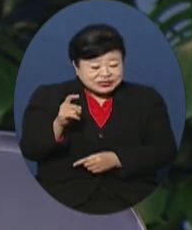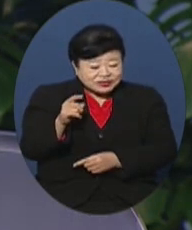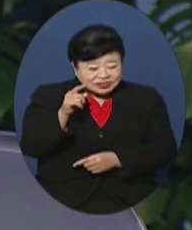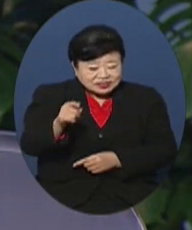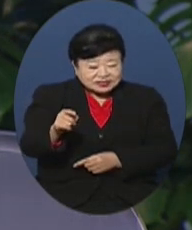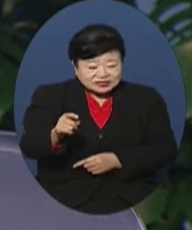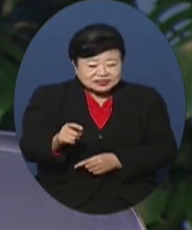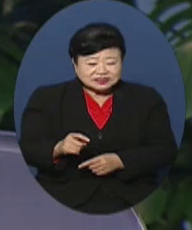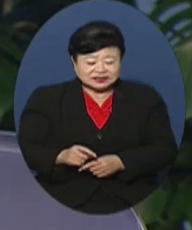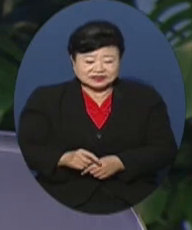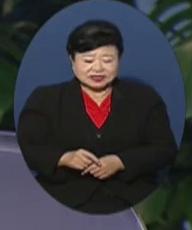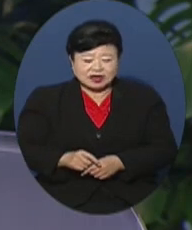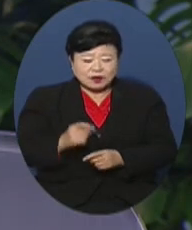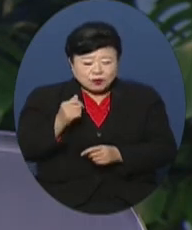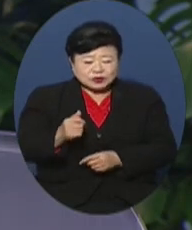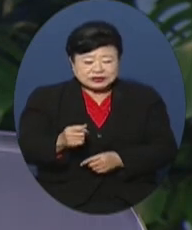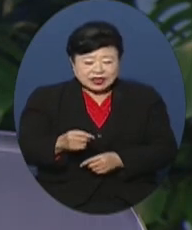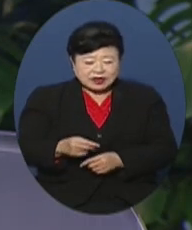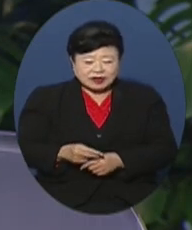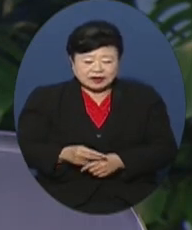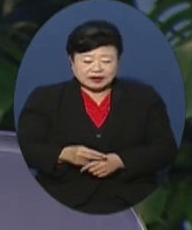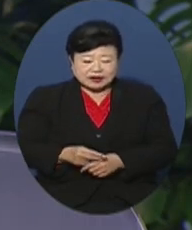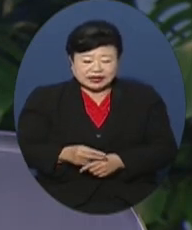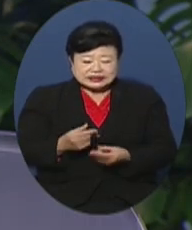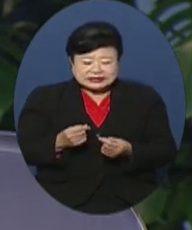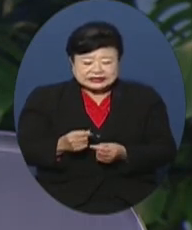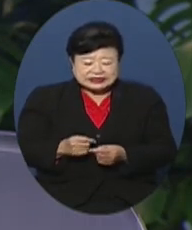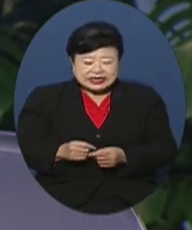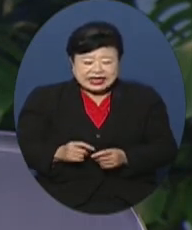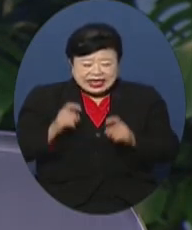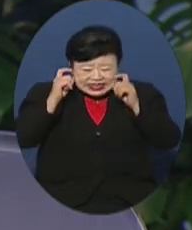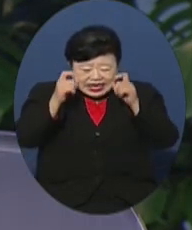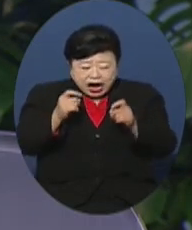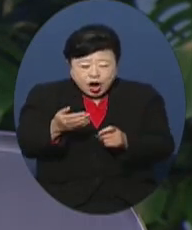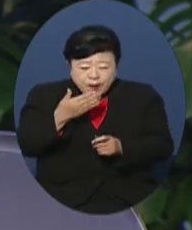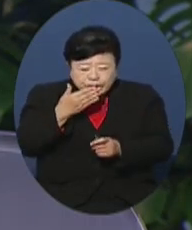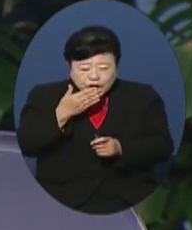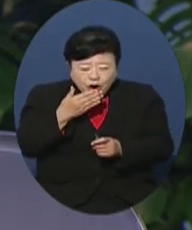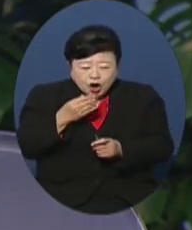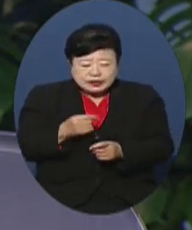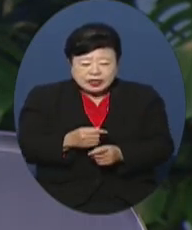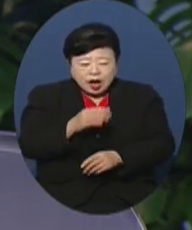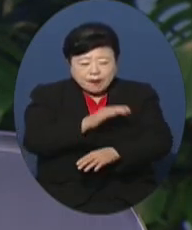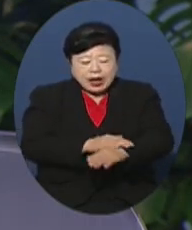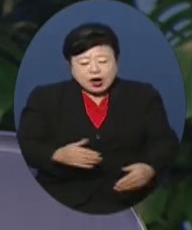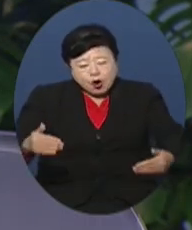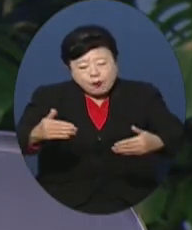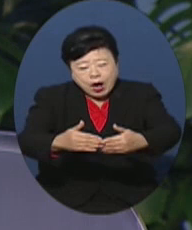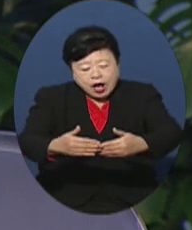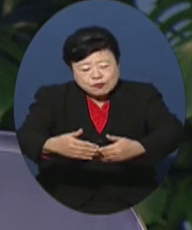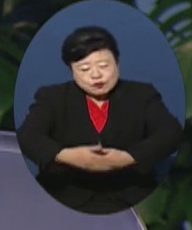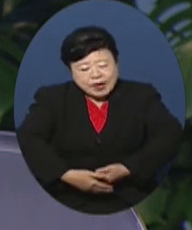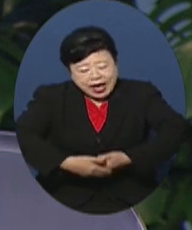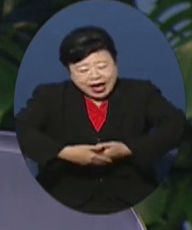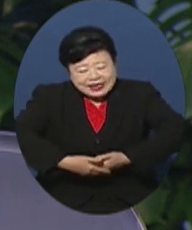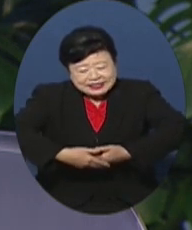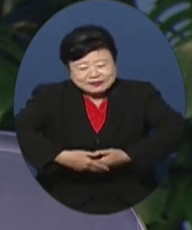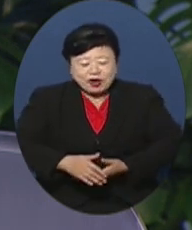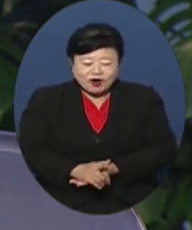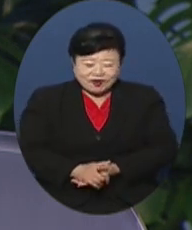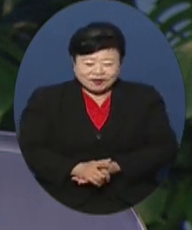그는 목자같이 양떼를 먹이시며 어린 양을 그 팔로 모아 품에